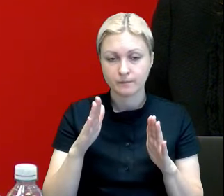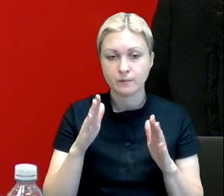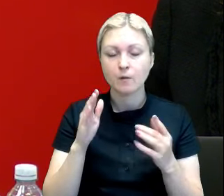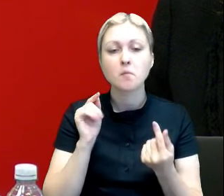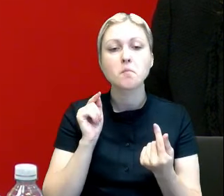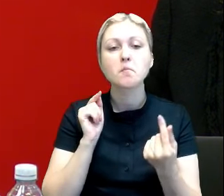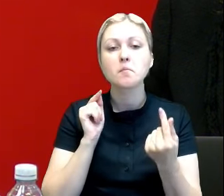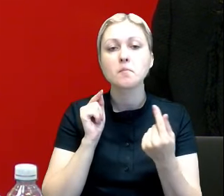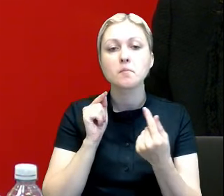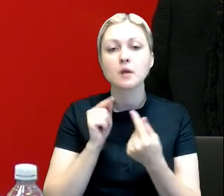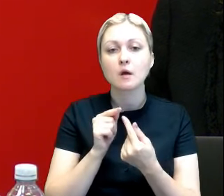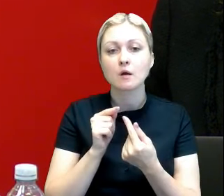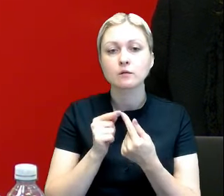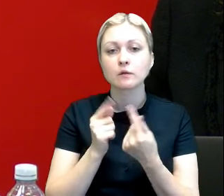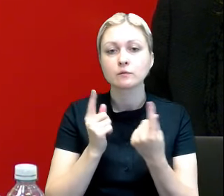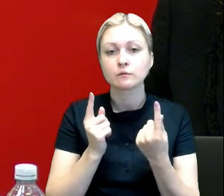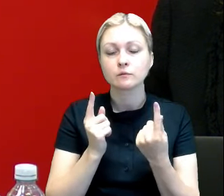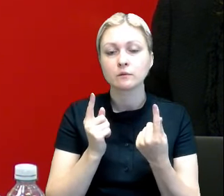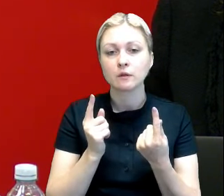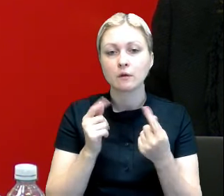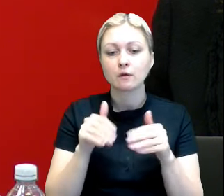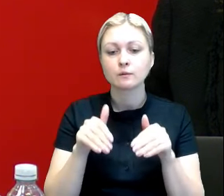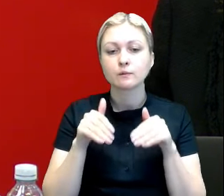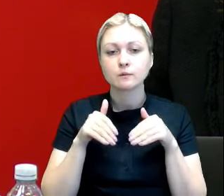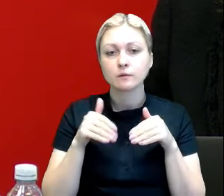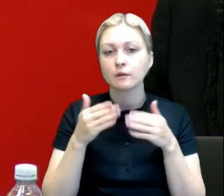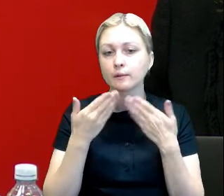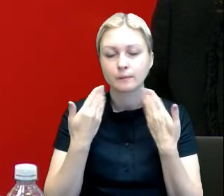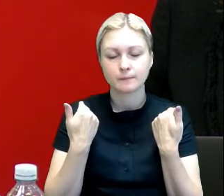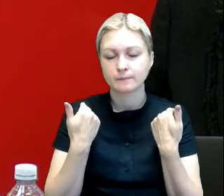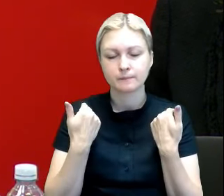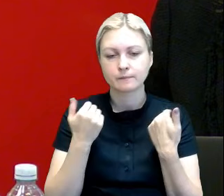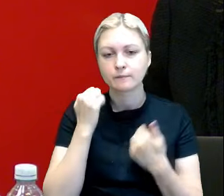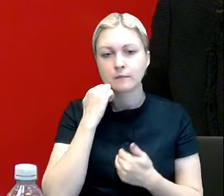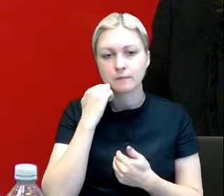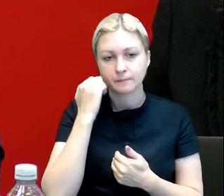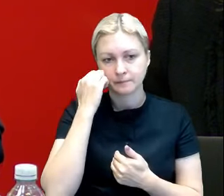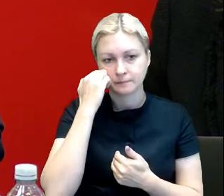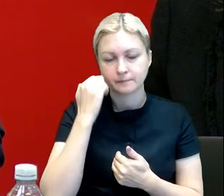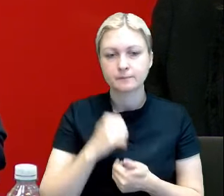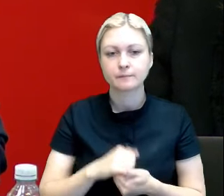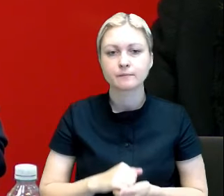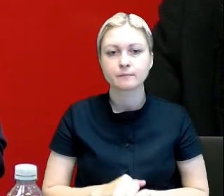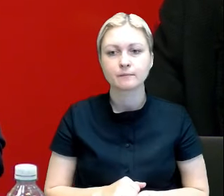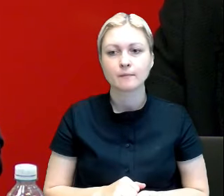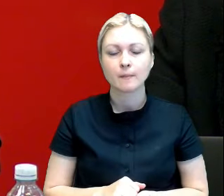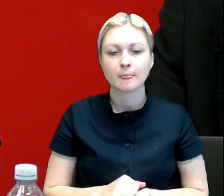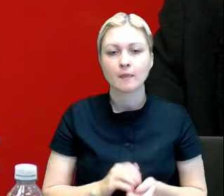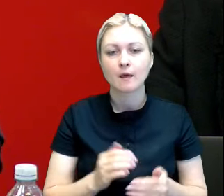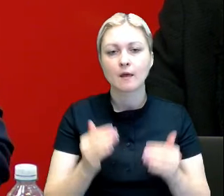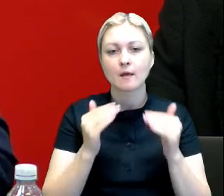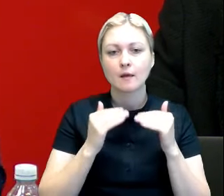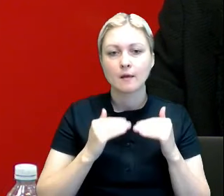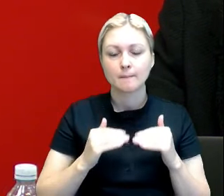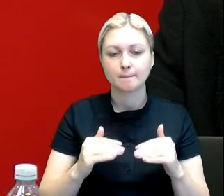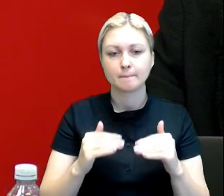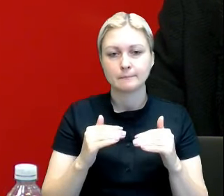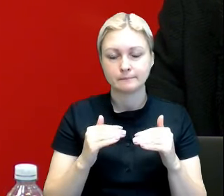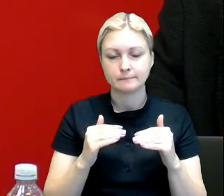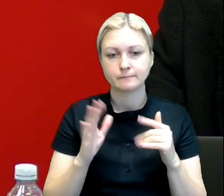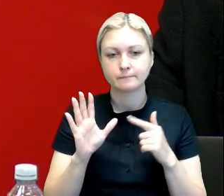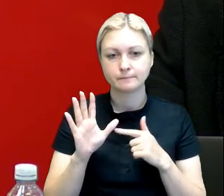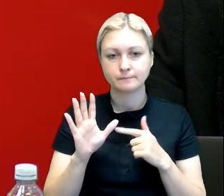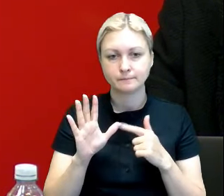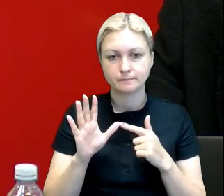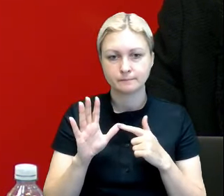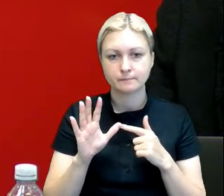prieš susilaikiusių daugiau nėra tai ačiū labai sekantis darbotvarkės klausimas dėl skolų